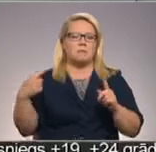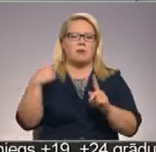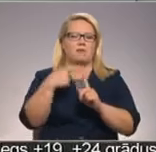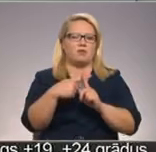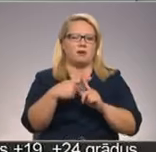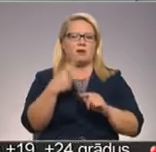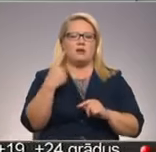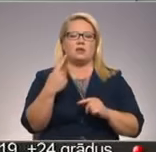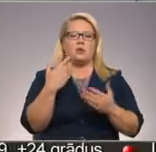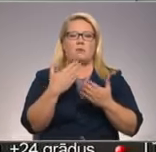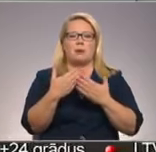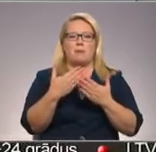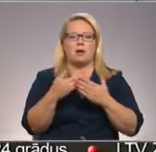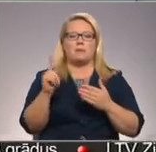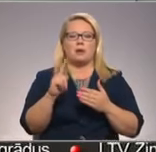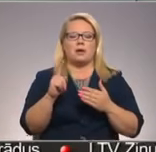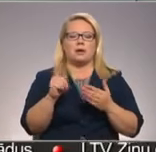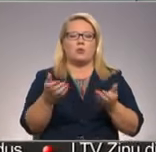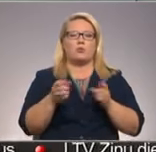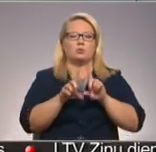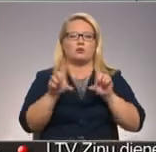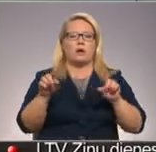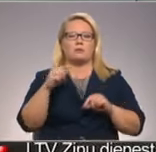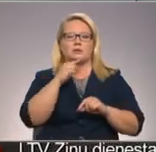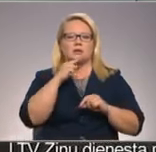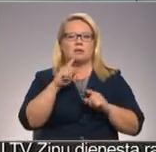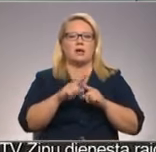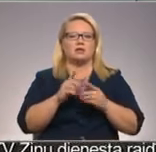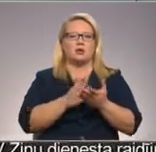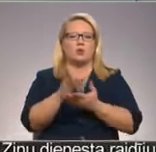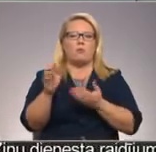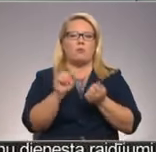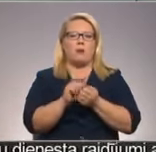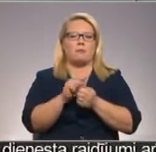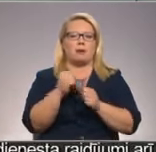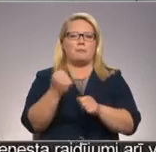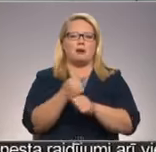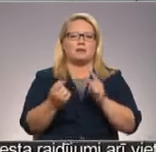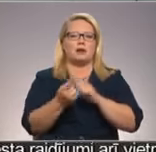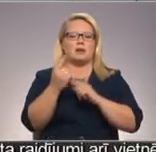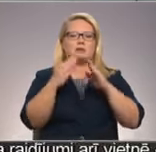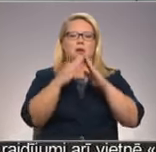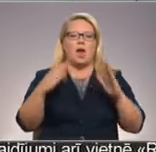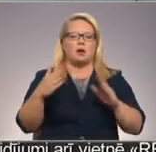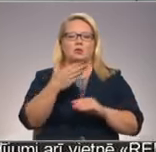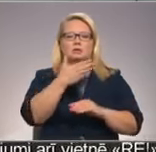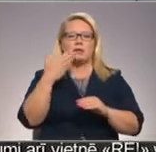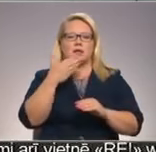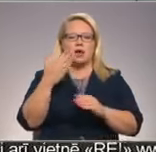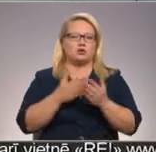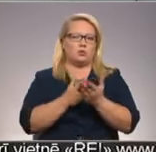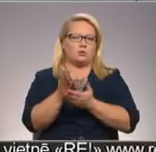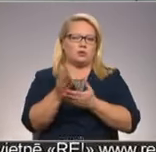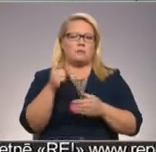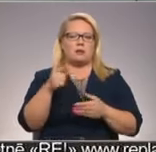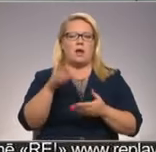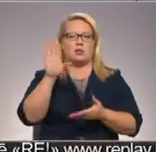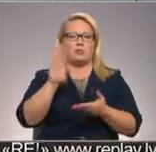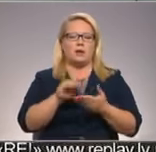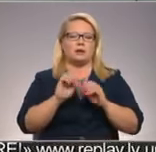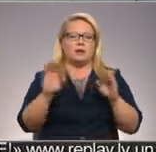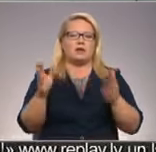vērtību. Viens no piemēriem ir uzņēmums Cēsīs, kas jomu papīra pārstrādē radis ēku siltināšanas nozarē. Par šādu pieredzi